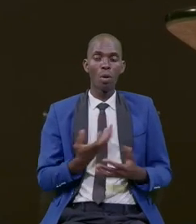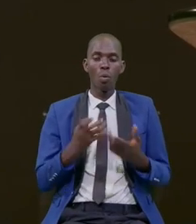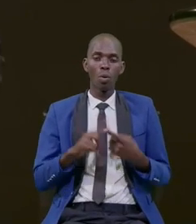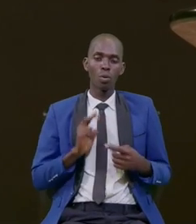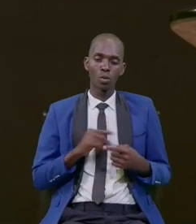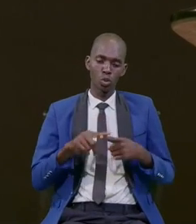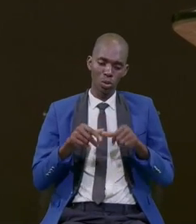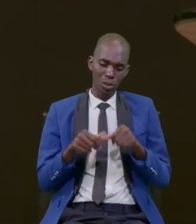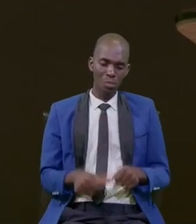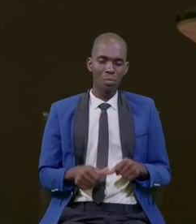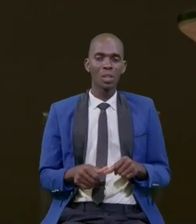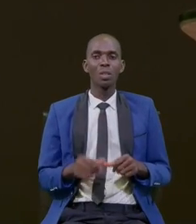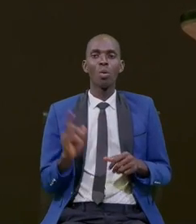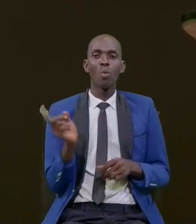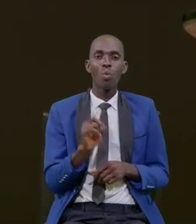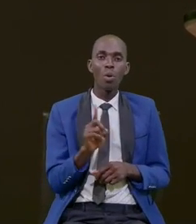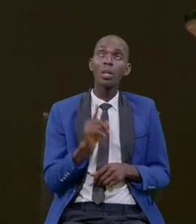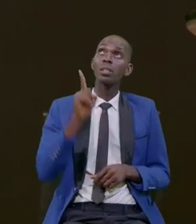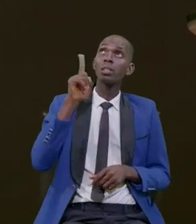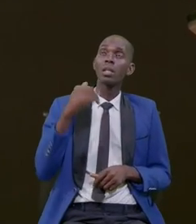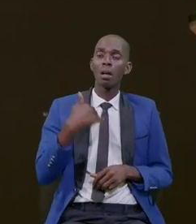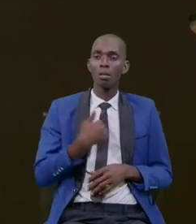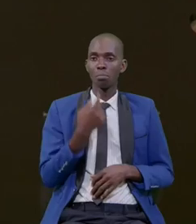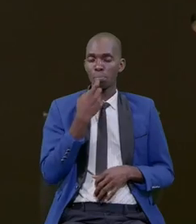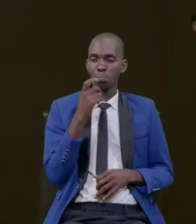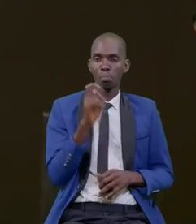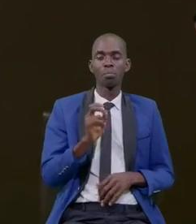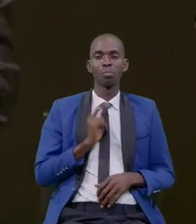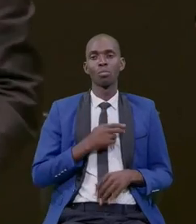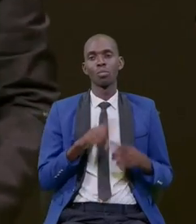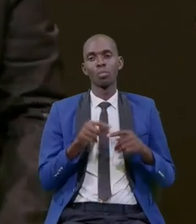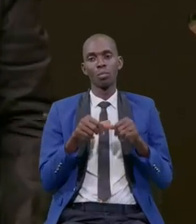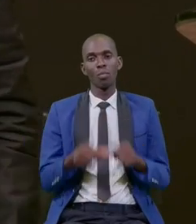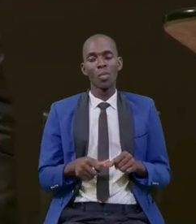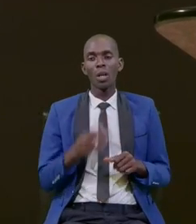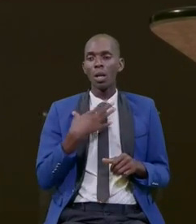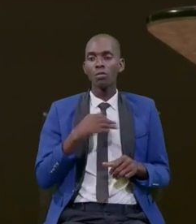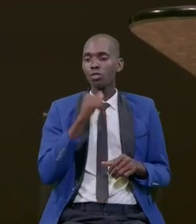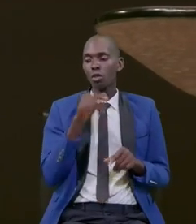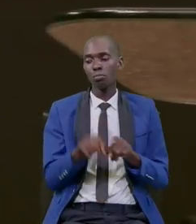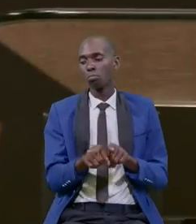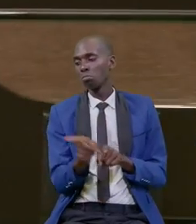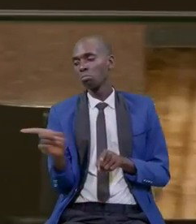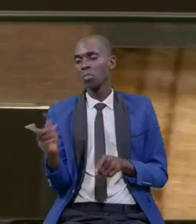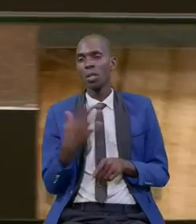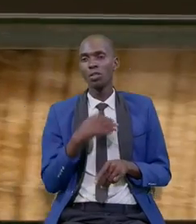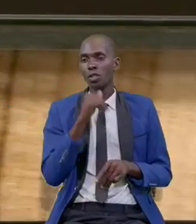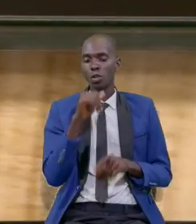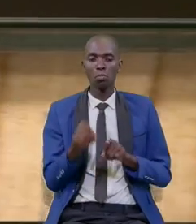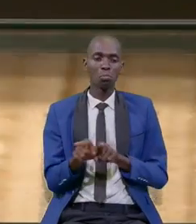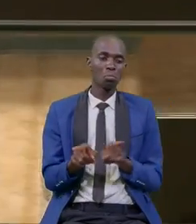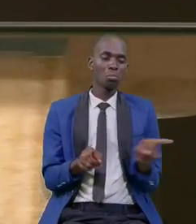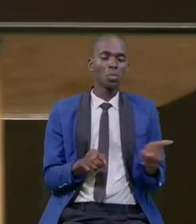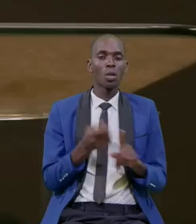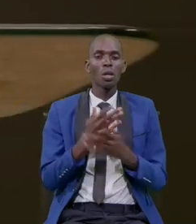nous demeurions, que nous restions là où il nous a mis. Et non pour errer, et non